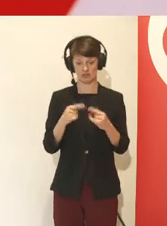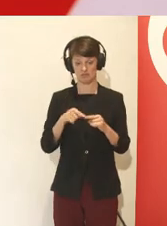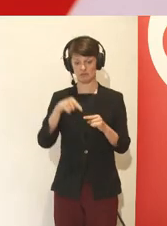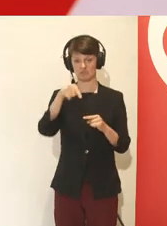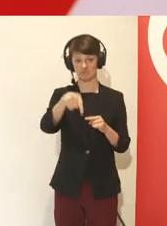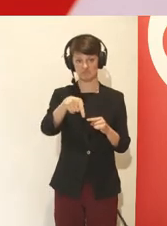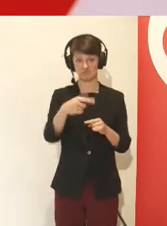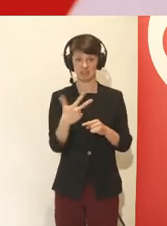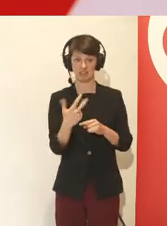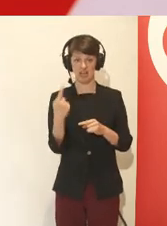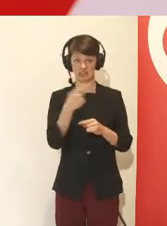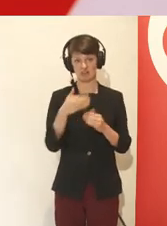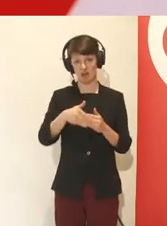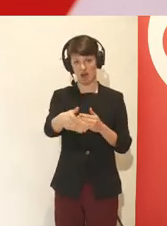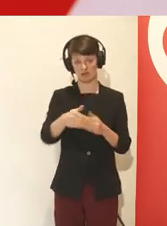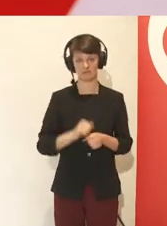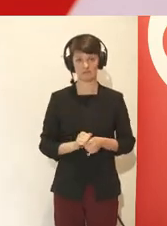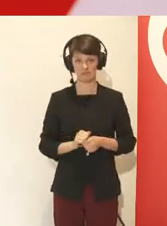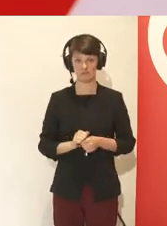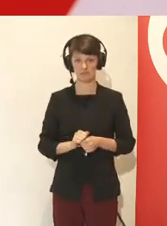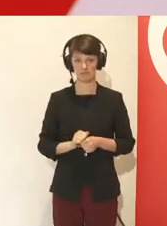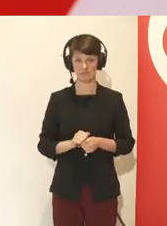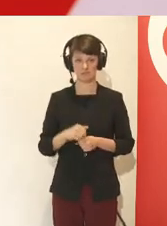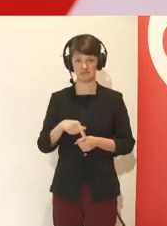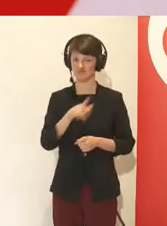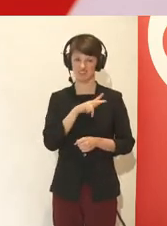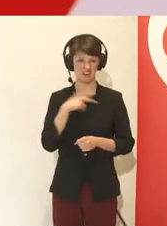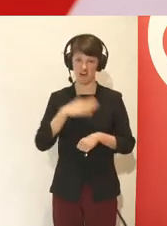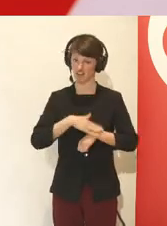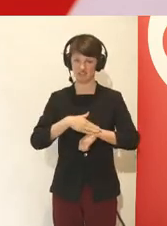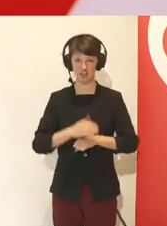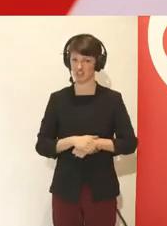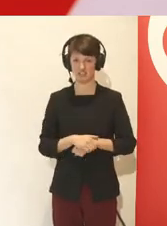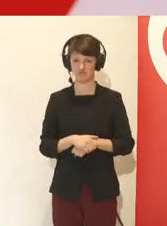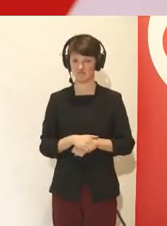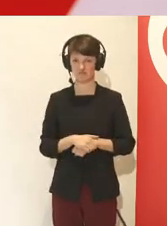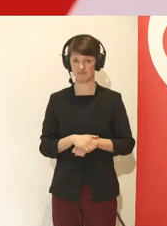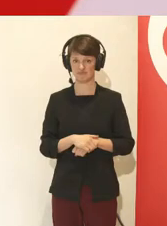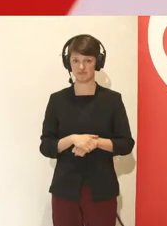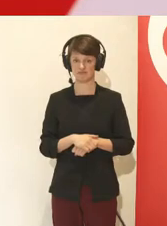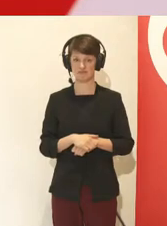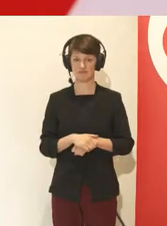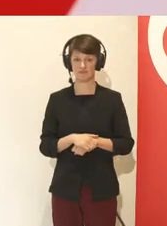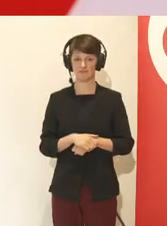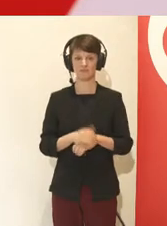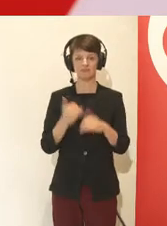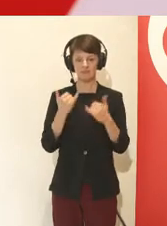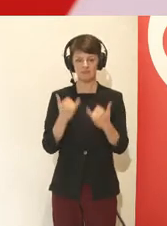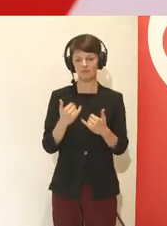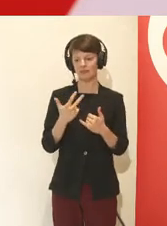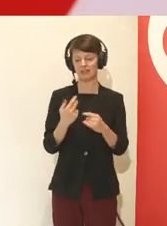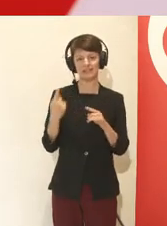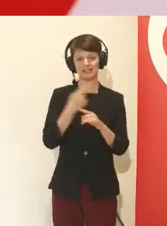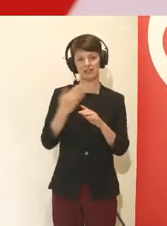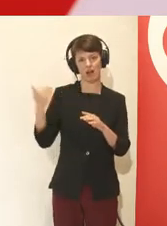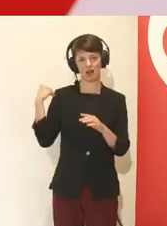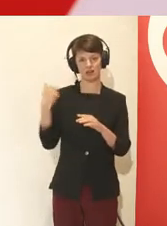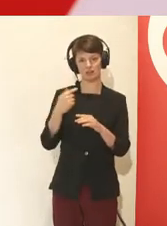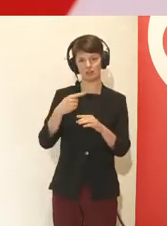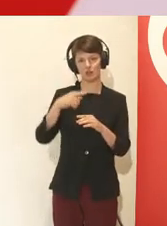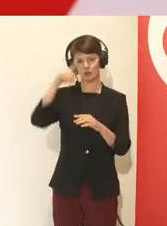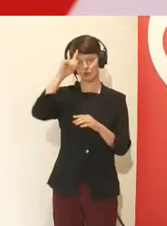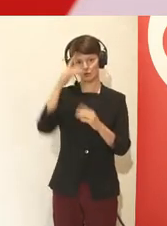dann das sind 30 jahren das ist keine lange zeit wir haben gerade 30 jahre deutsche einheit